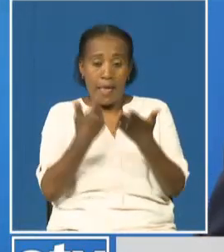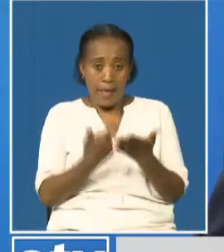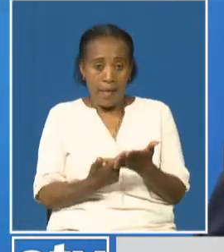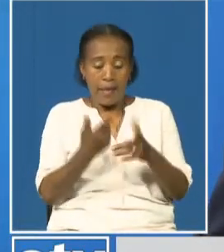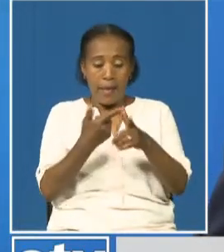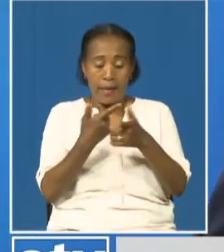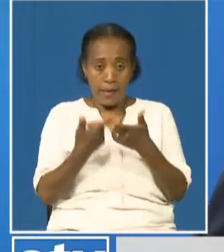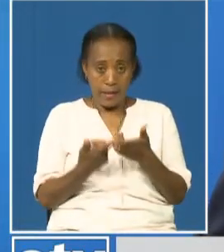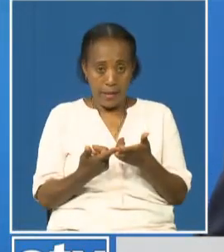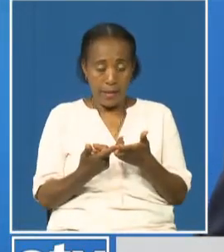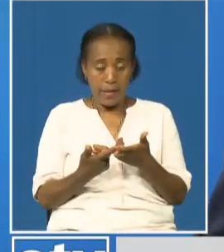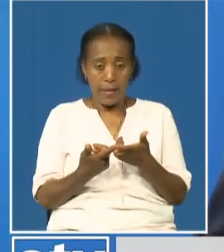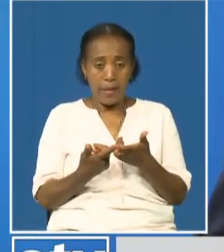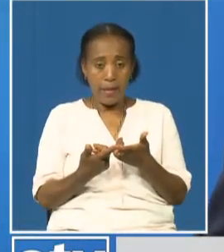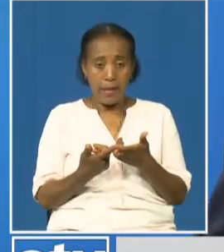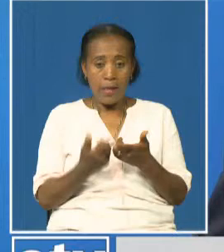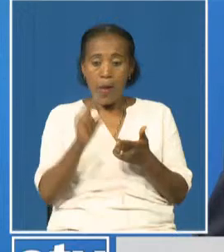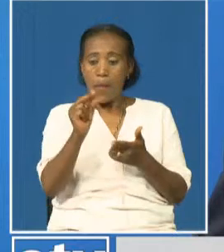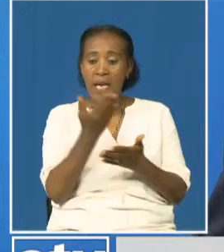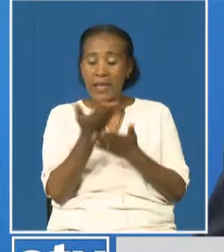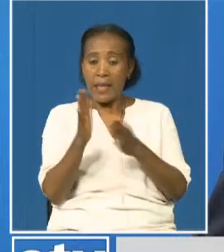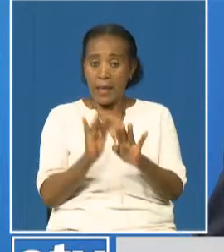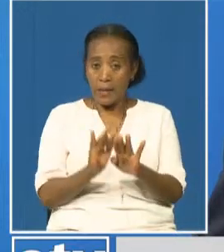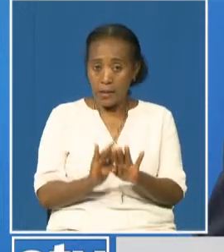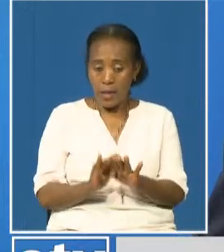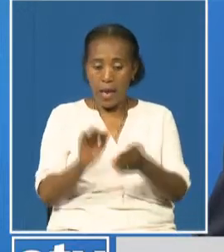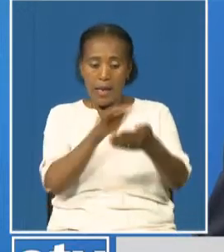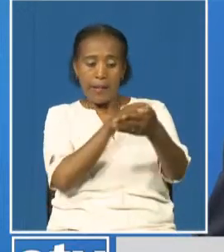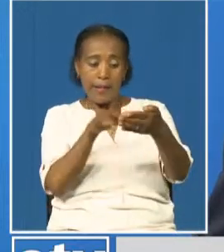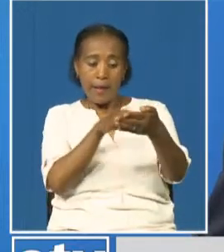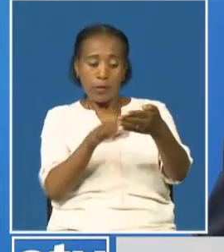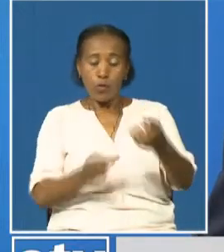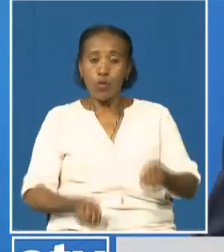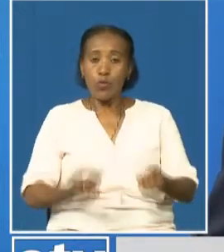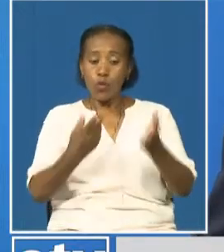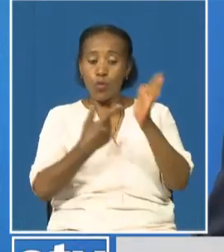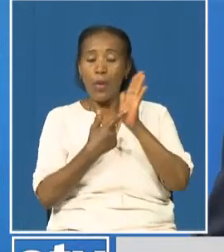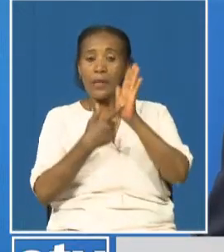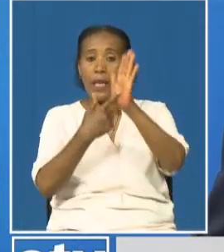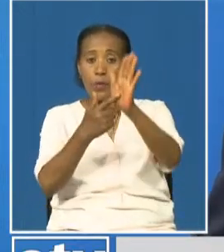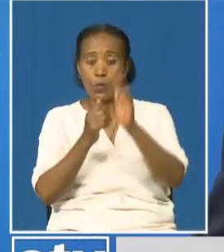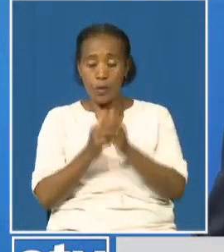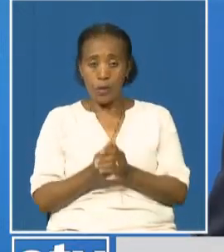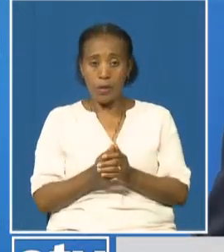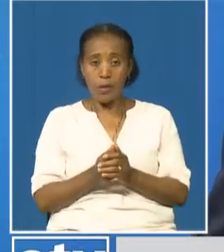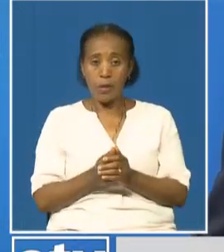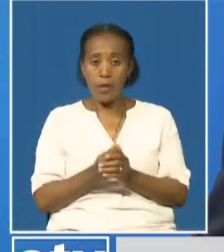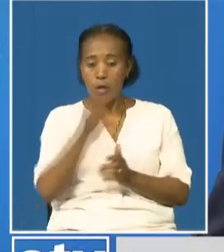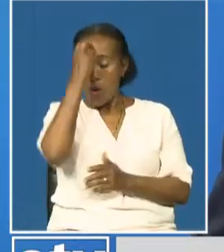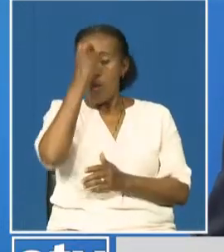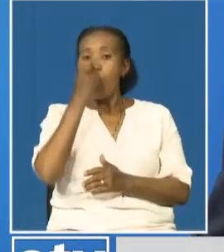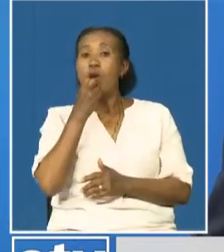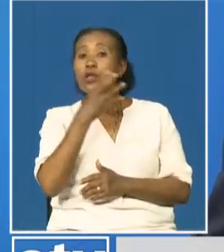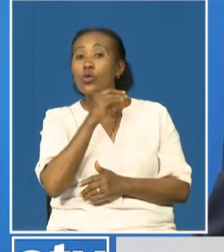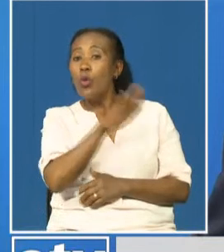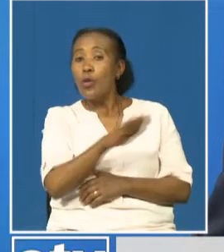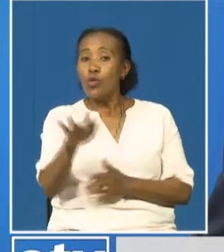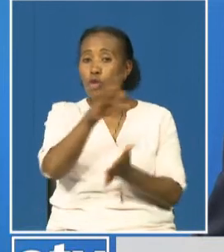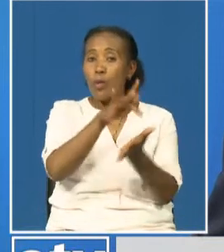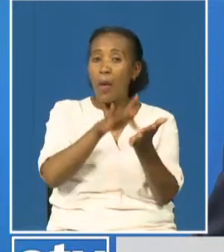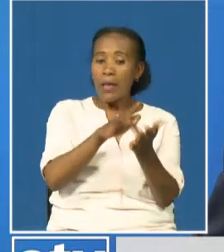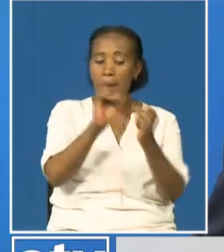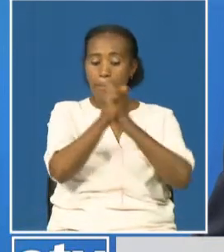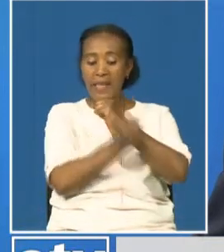ይህንን እንግዲህ በነገራችን ላይ ጥናቶች ብዙ የሚያሳዩት በወላጆች እና በልጆች